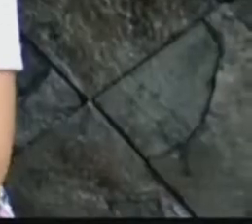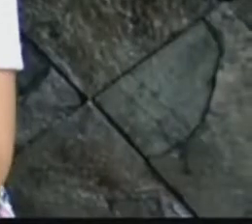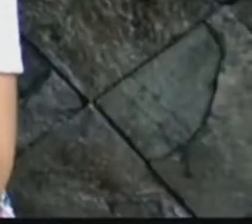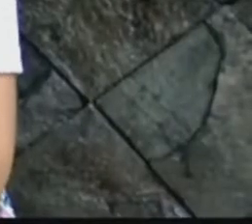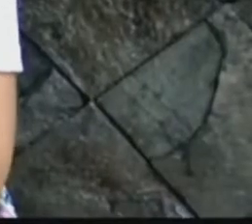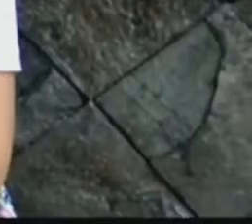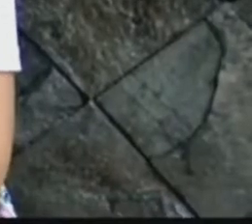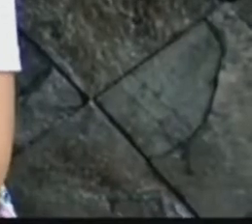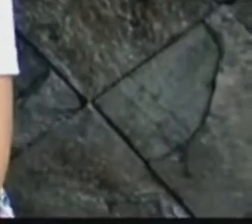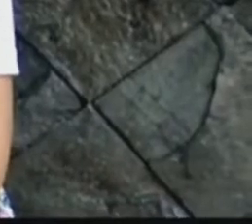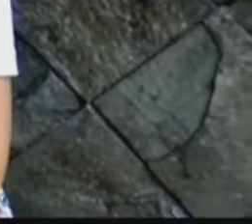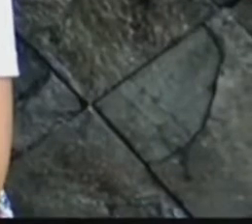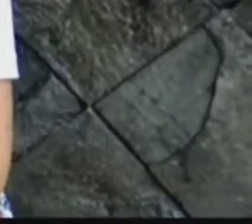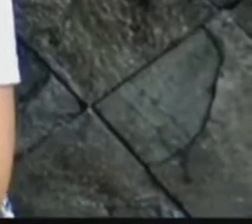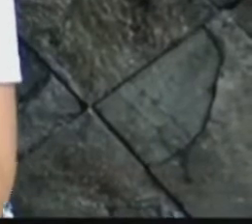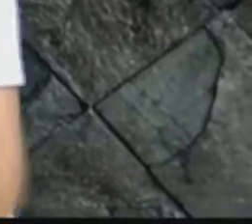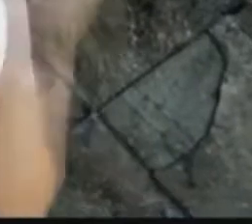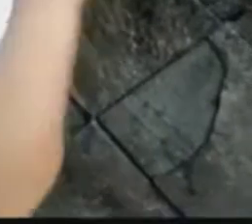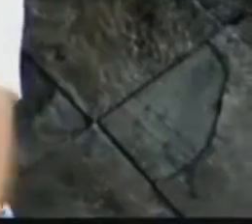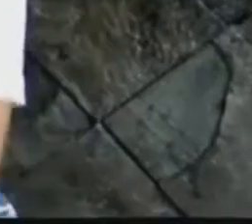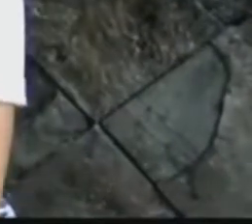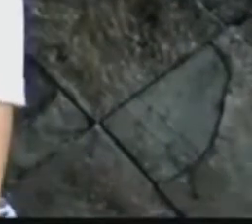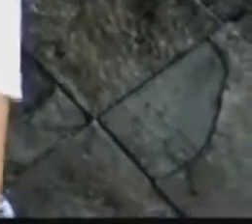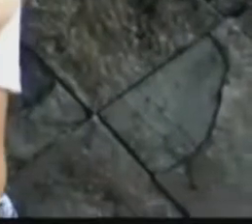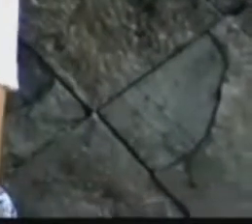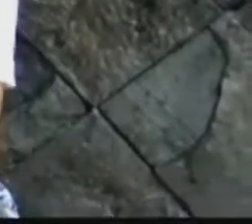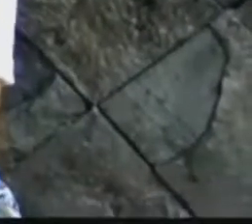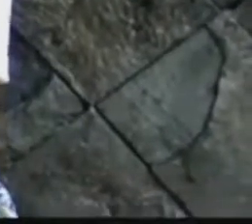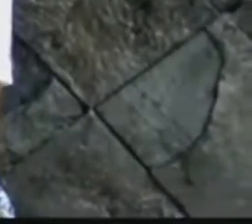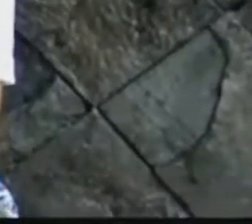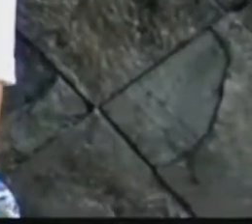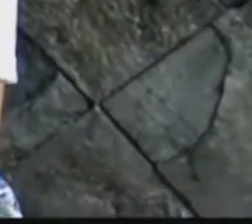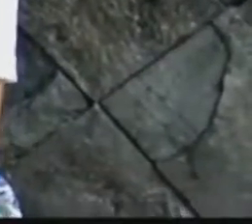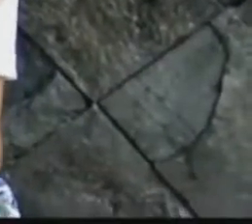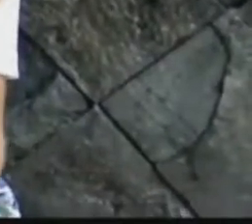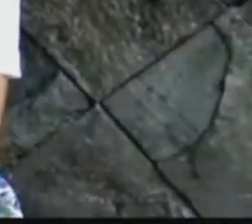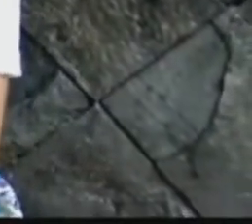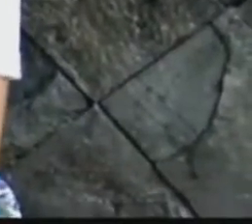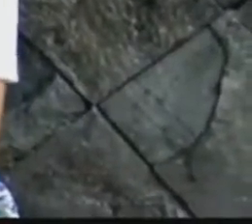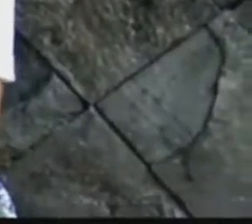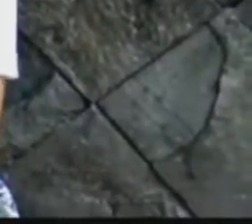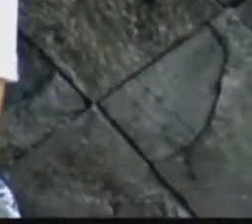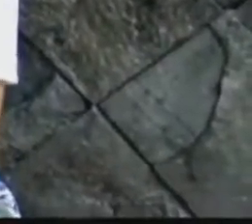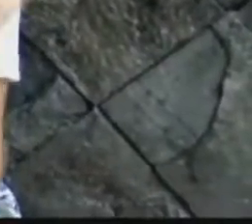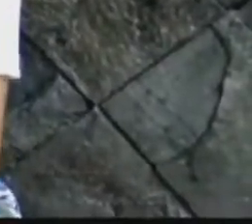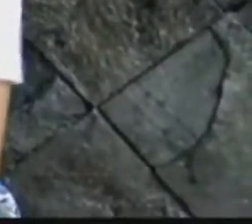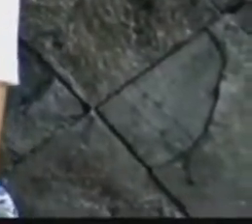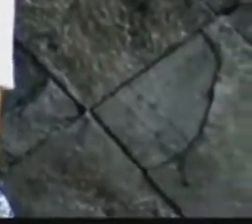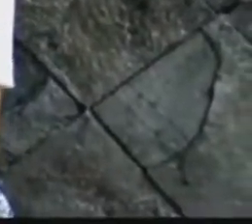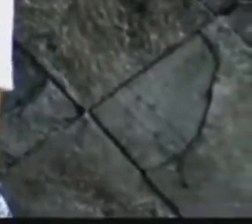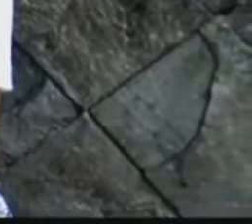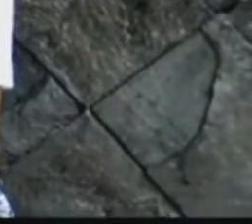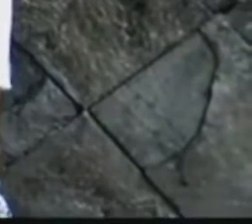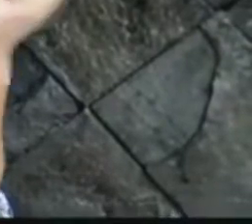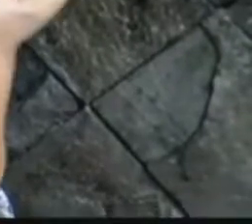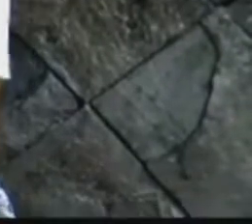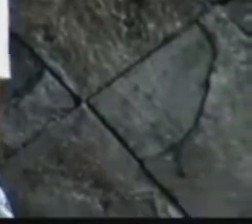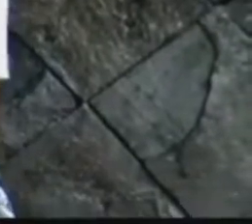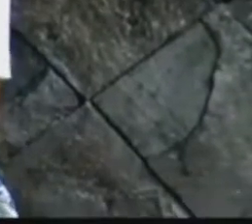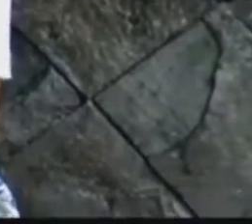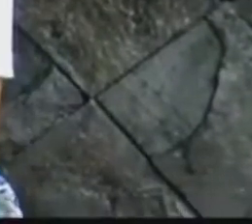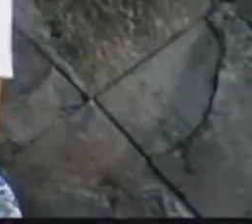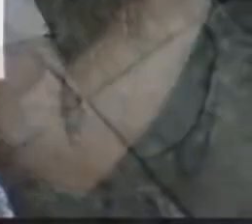udah Bosen dirumah aku pengen sekolah lagi semoga karenanya cepat